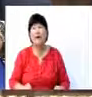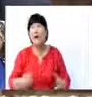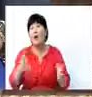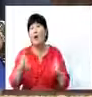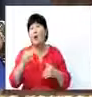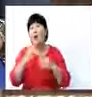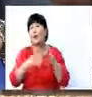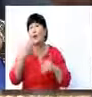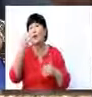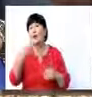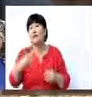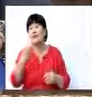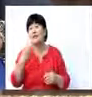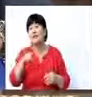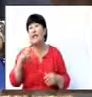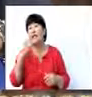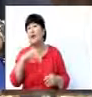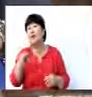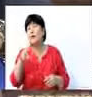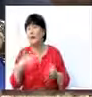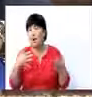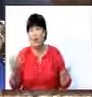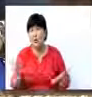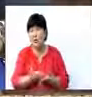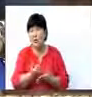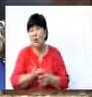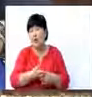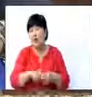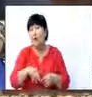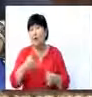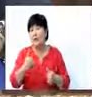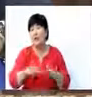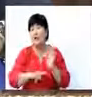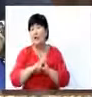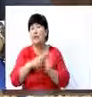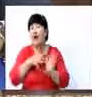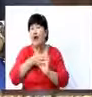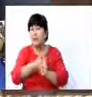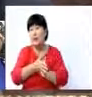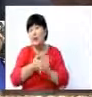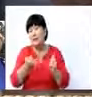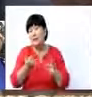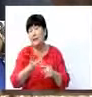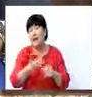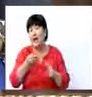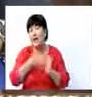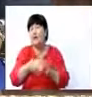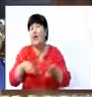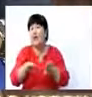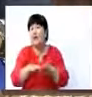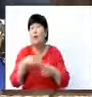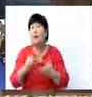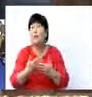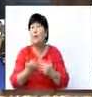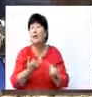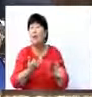Получить на строительство 23,3 миллиарда тенге – это большое достижение, поэтому эти средства должны быть полностью освоены. Сейчас же освоение не на уровне. К примеру,